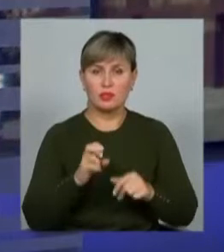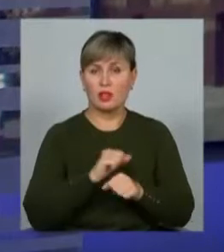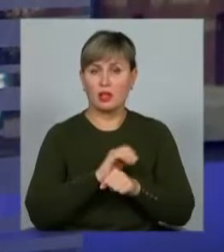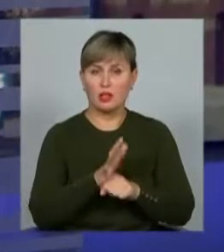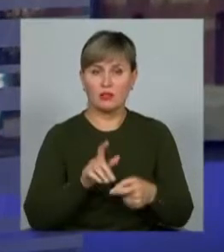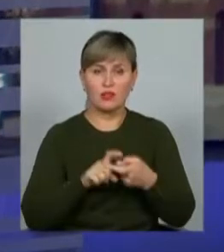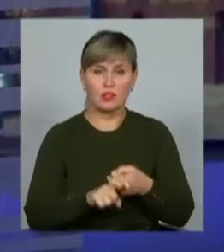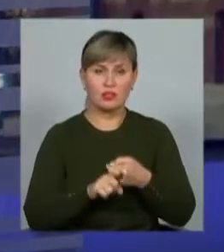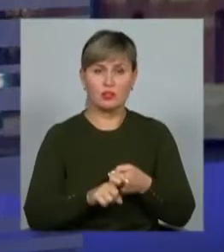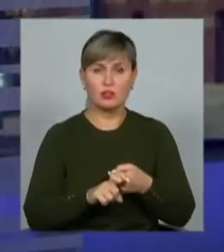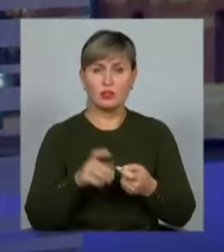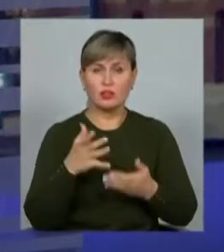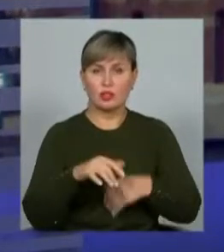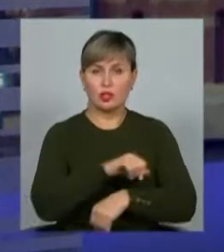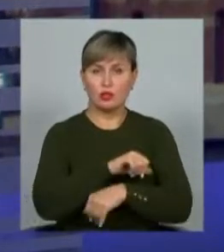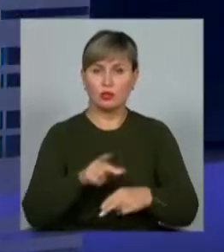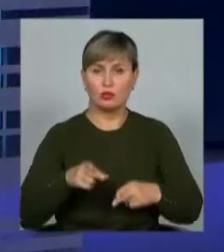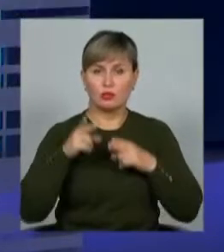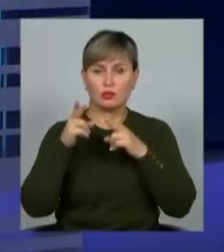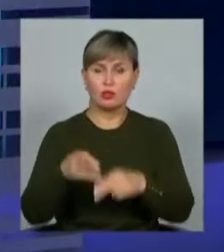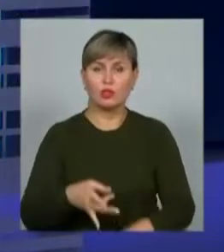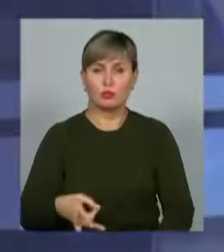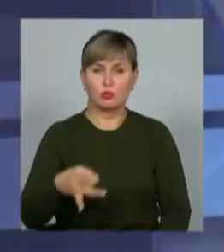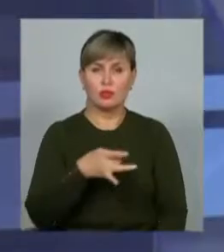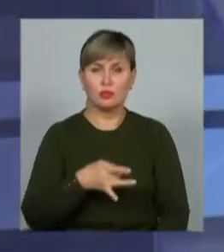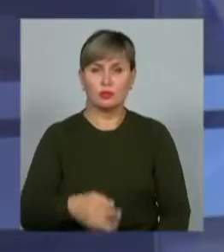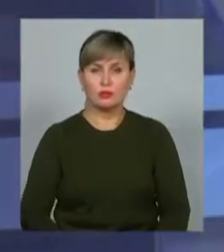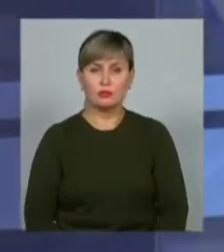коронавирусную инфекцию при пересечении границы республики.